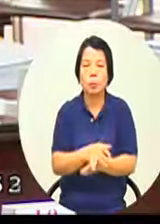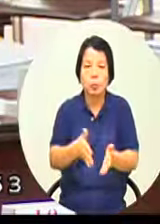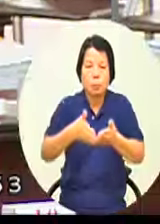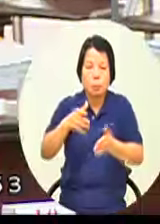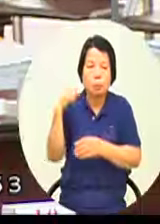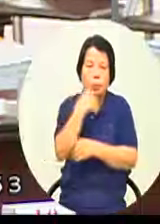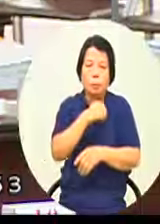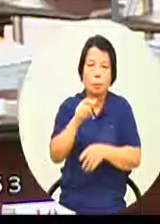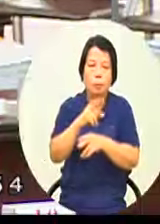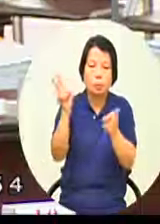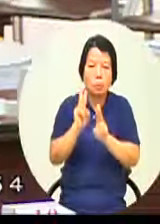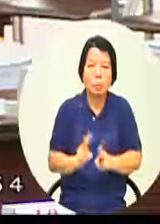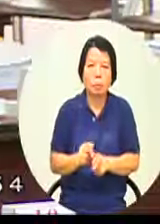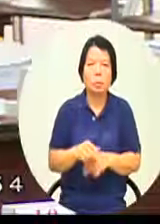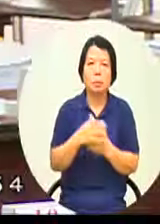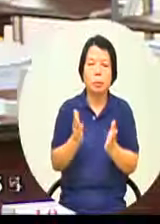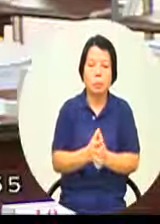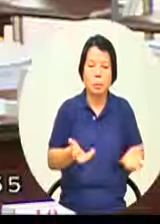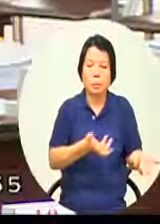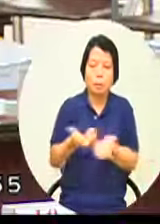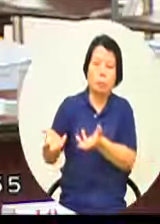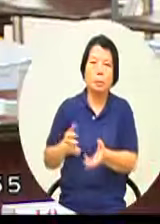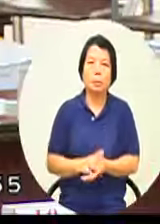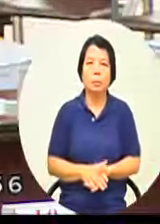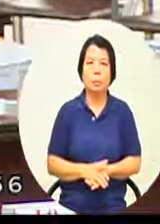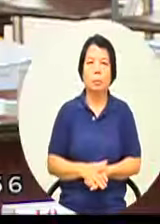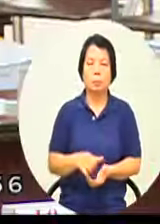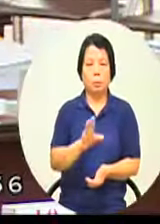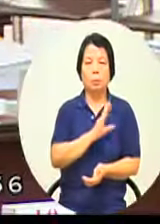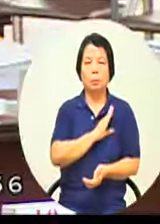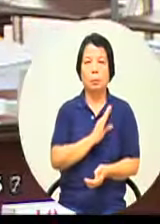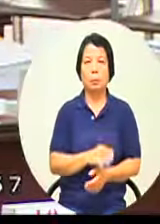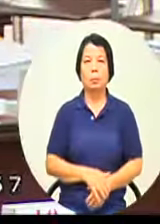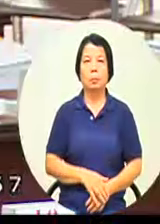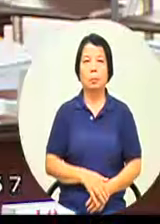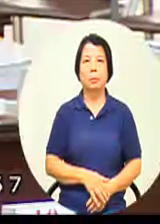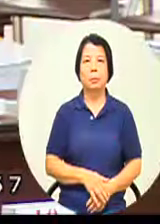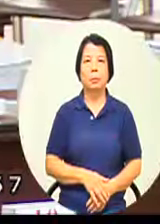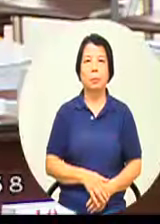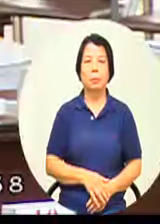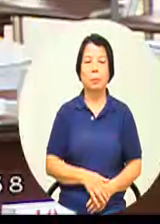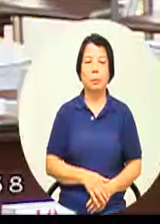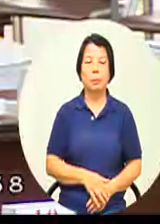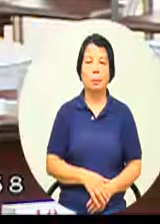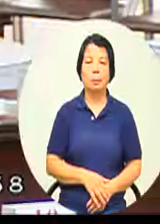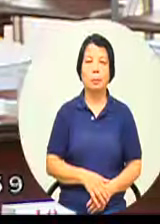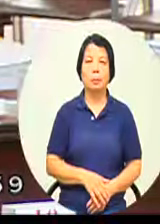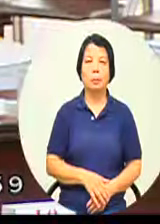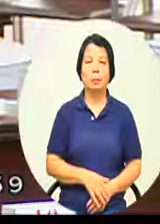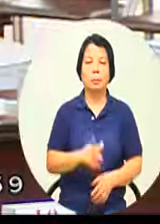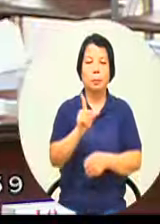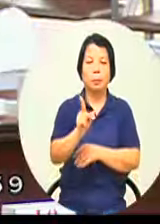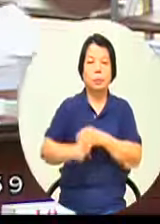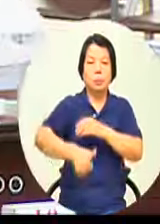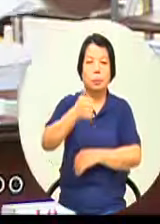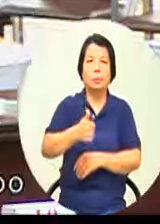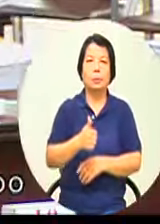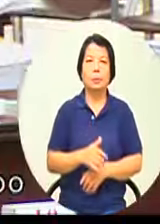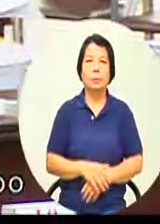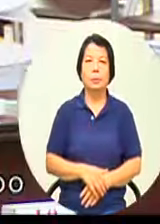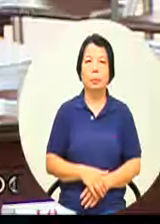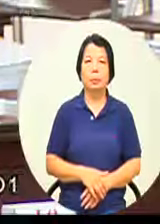电咧，台遐的迄落刷照。当然，啊、哦，咱这个科长咧，佮这个